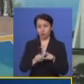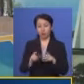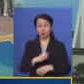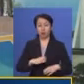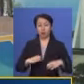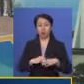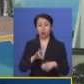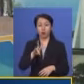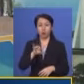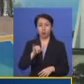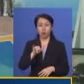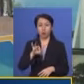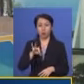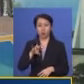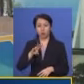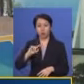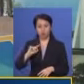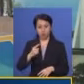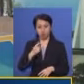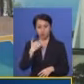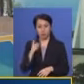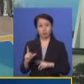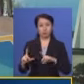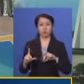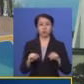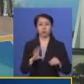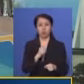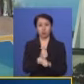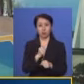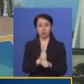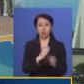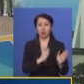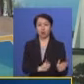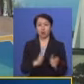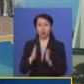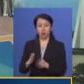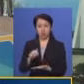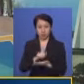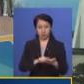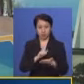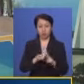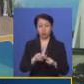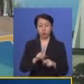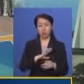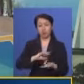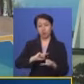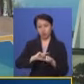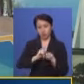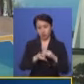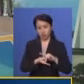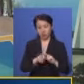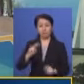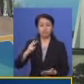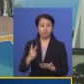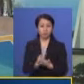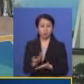партии «Нур-Отан». В первый раз, когда они приезжали, они сделали ряд замечаний, которые были устранены. И когда они приехали во второй